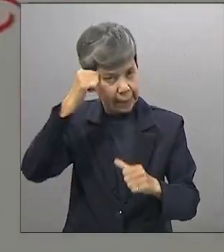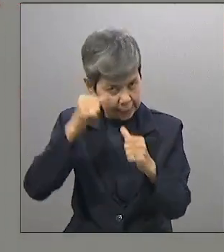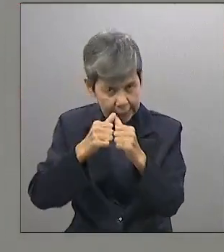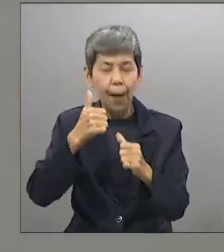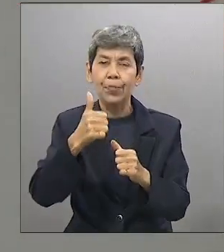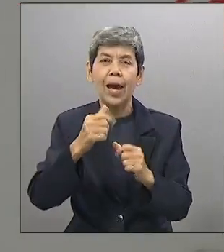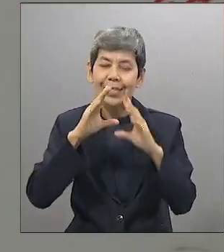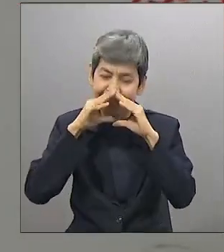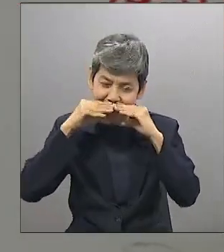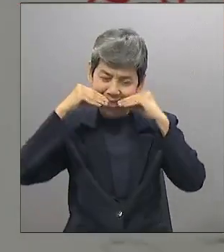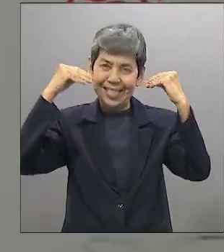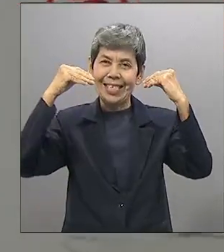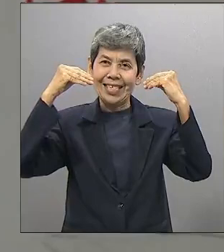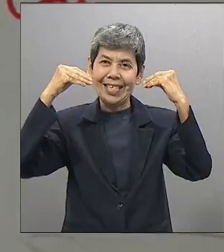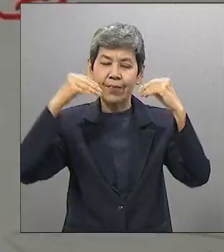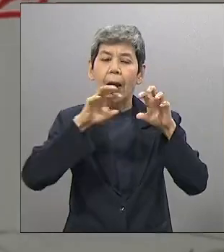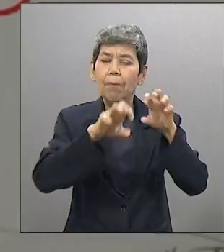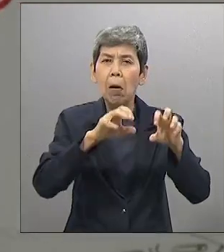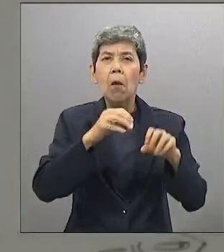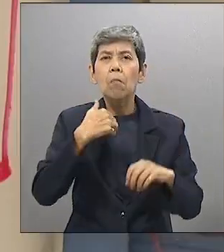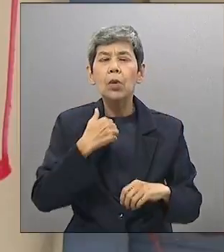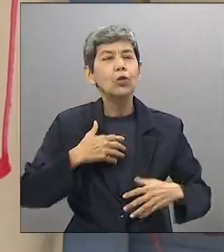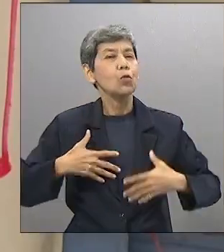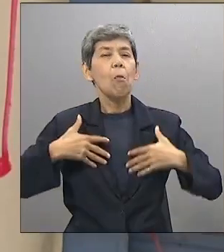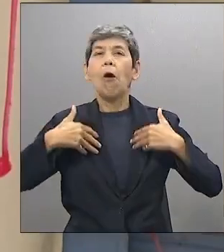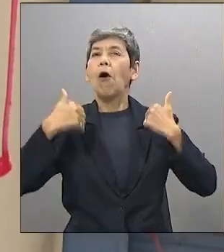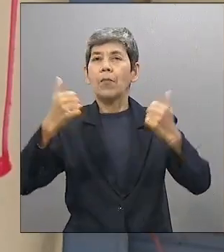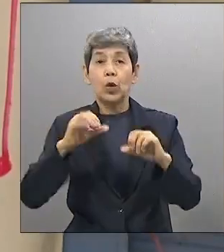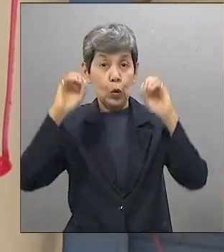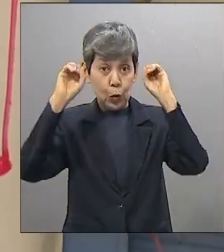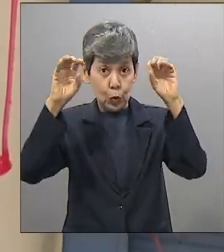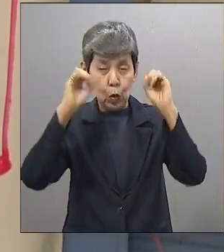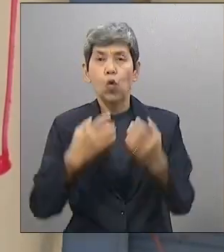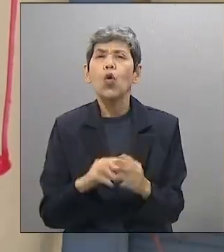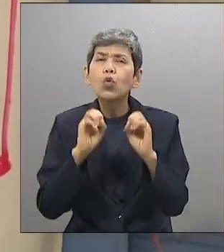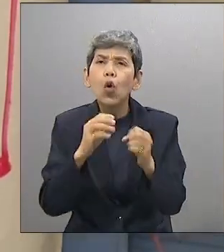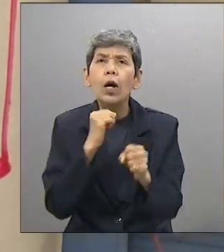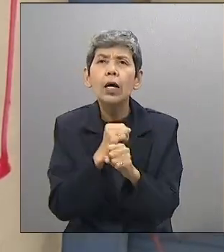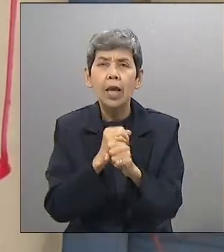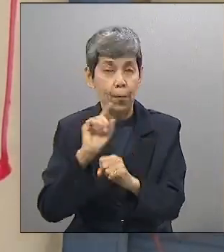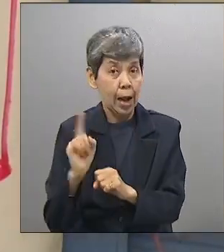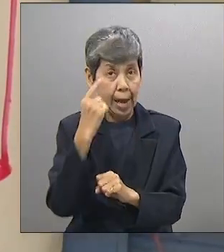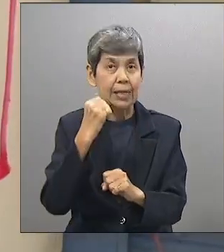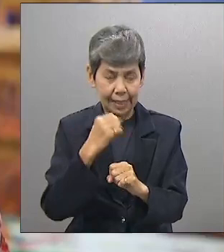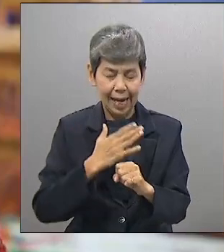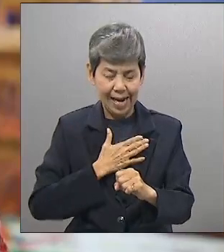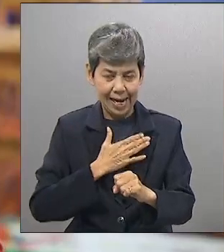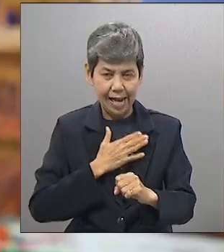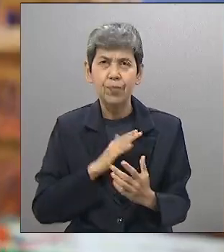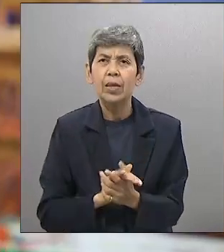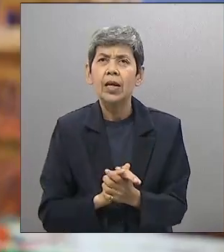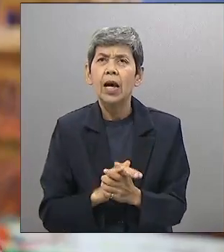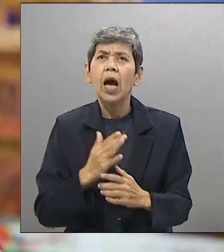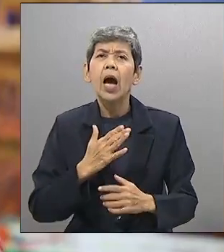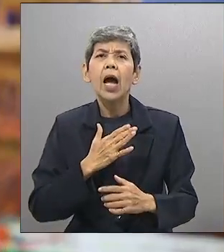ไปค่ะอารมณของเขาค่ะ สุดใสค่ะวนนี้คุกูสร งานได้ของมีจังครับแตไม่